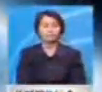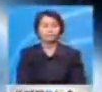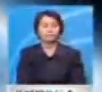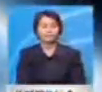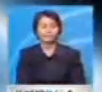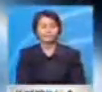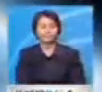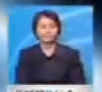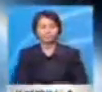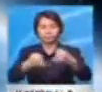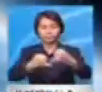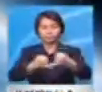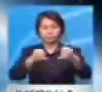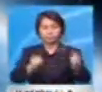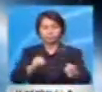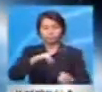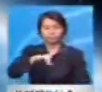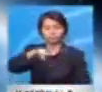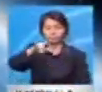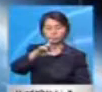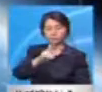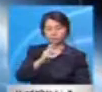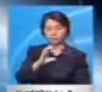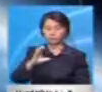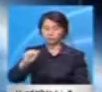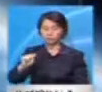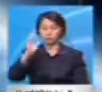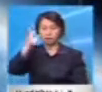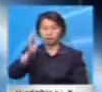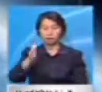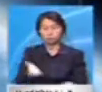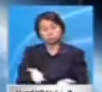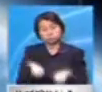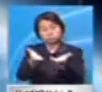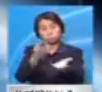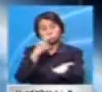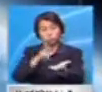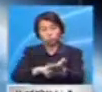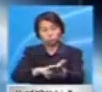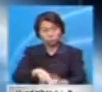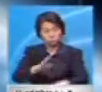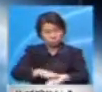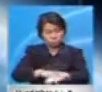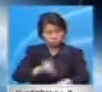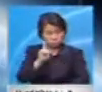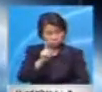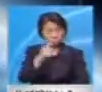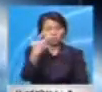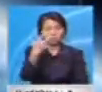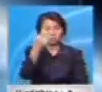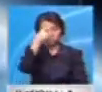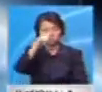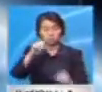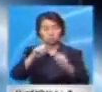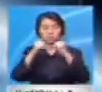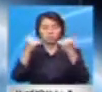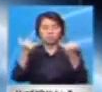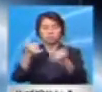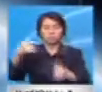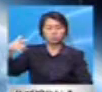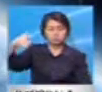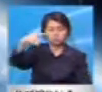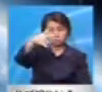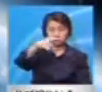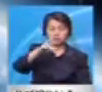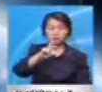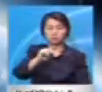itu jabatan penerbangan awam DCA akan menyerahkan surat amaran ketiga kepada Syarikat penerbangan rayani a